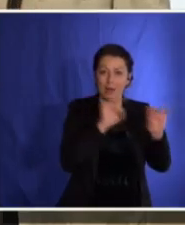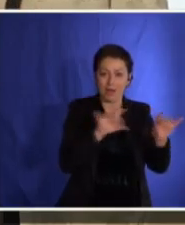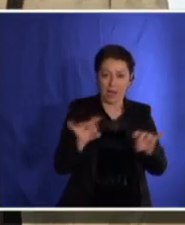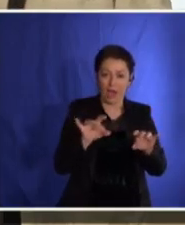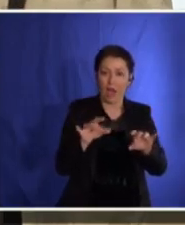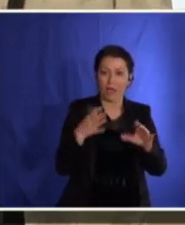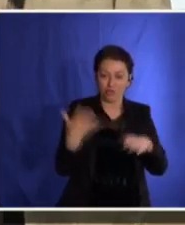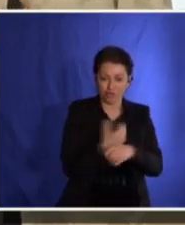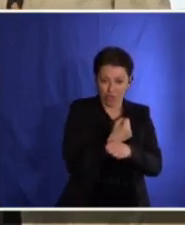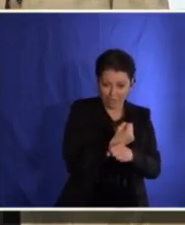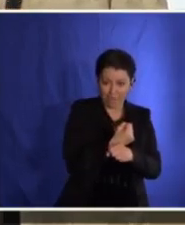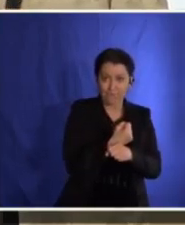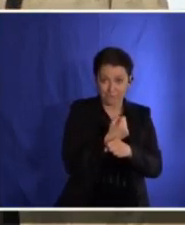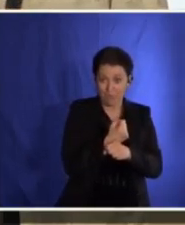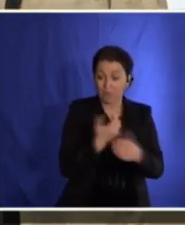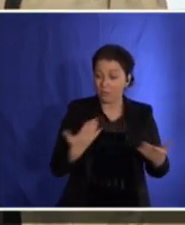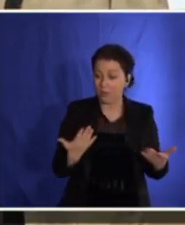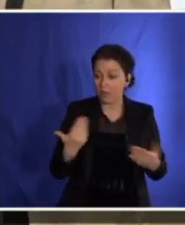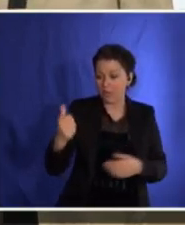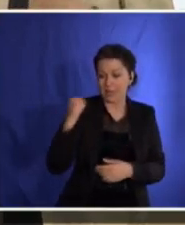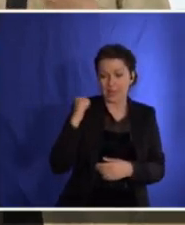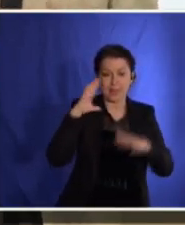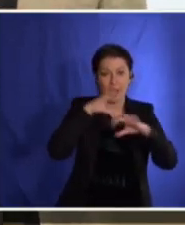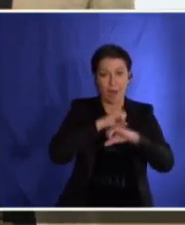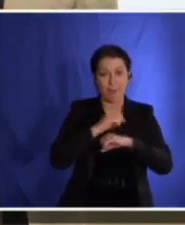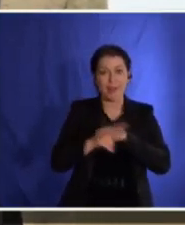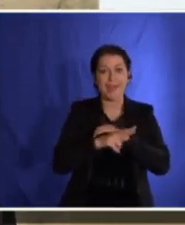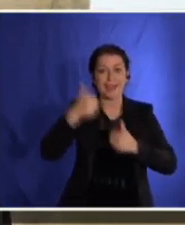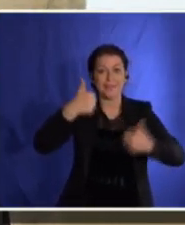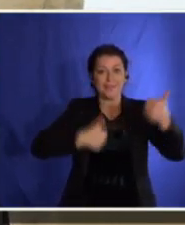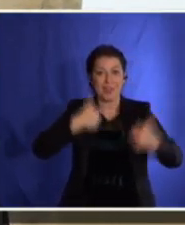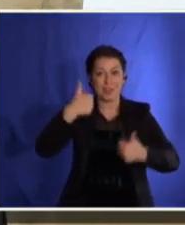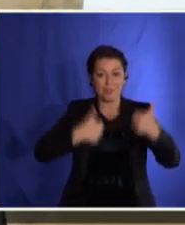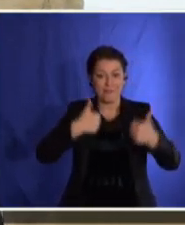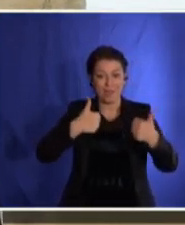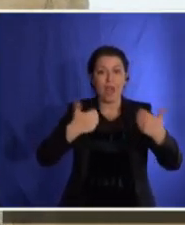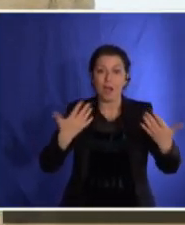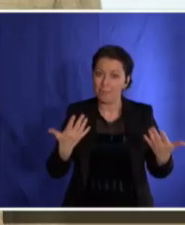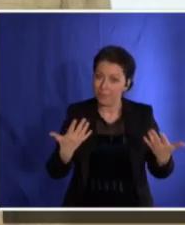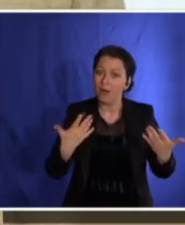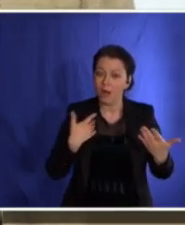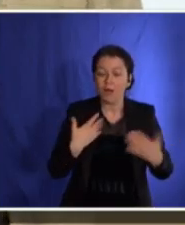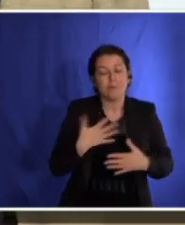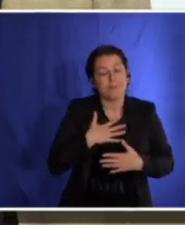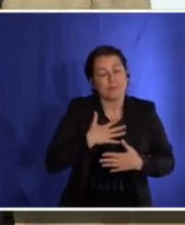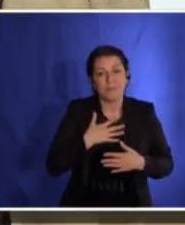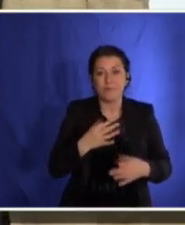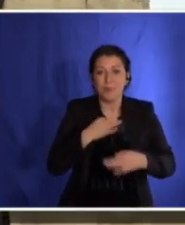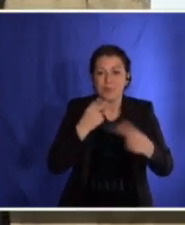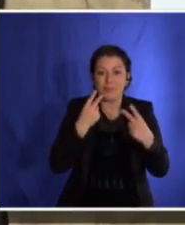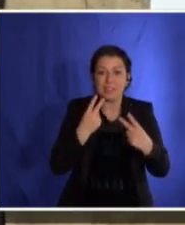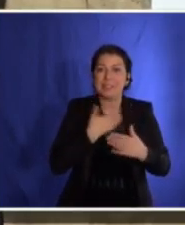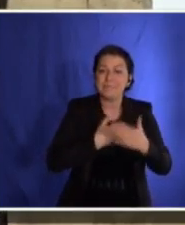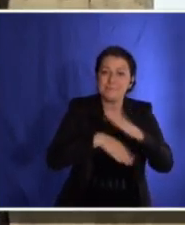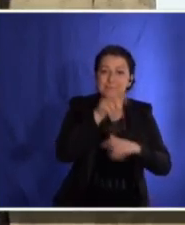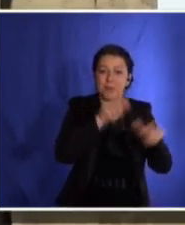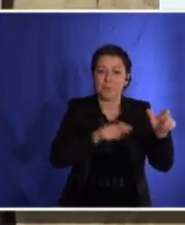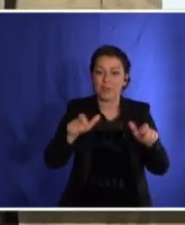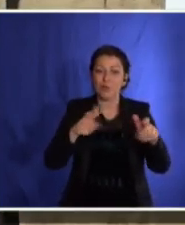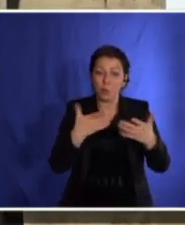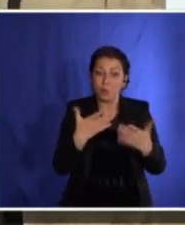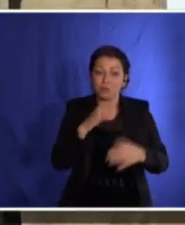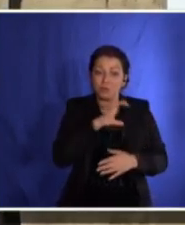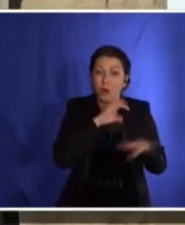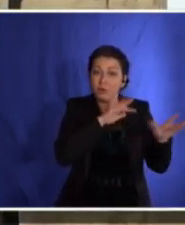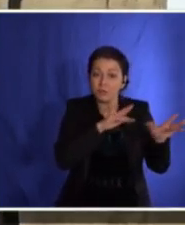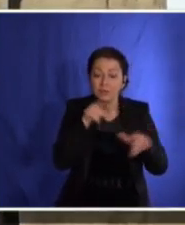gestern am Abend auf einem Lehrlingswettbewerb. Ich würde mich freuen, wenn mehr von Ihnen die Chance hätten, die Gelegenheit hätten, sich anzuschauen,